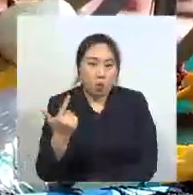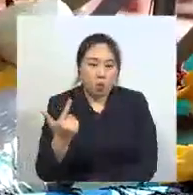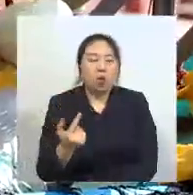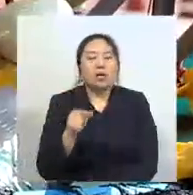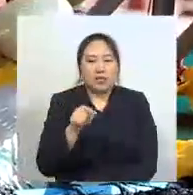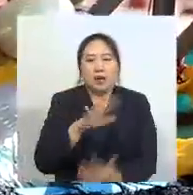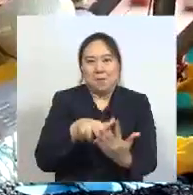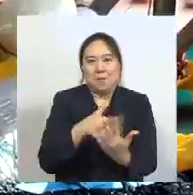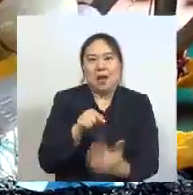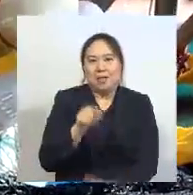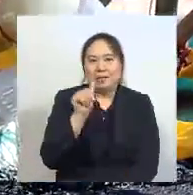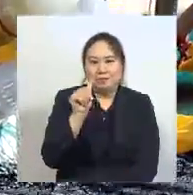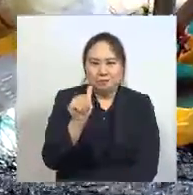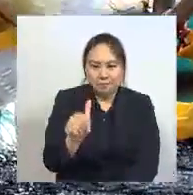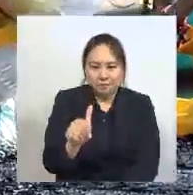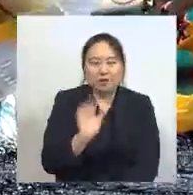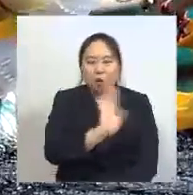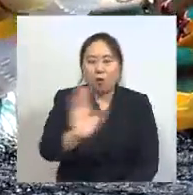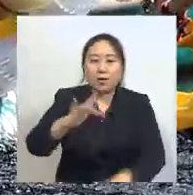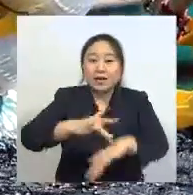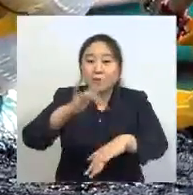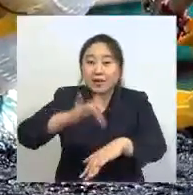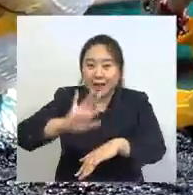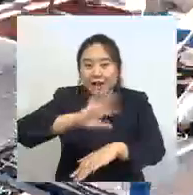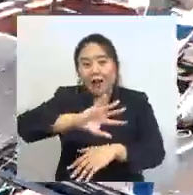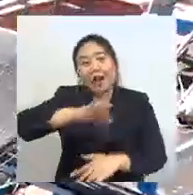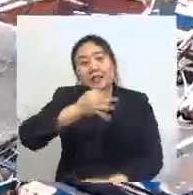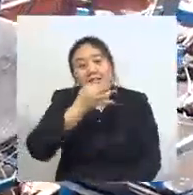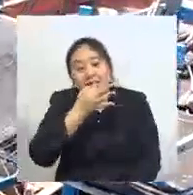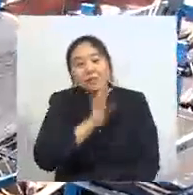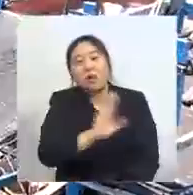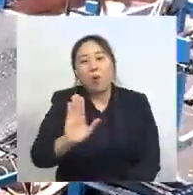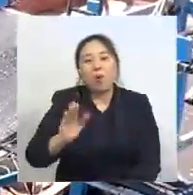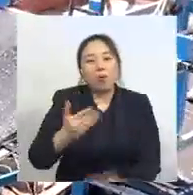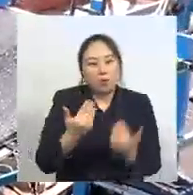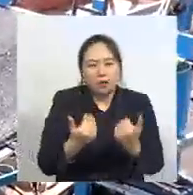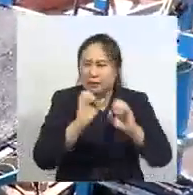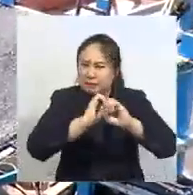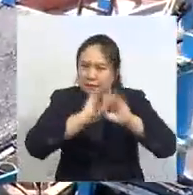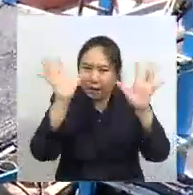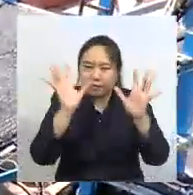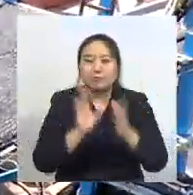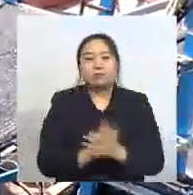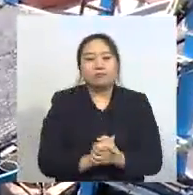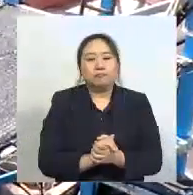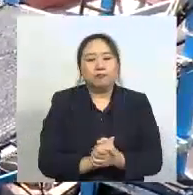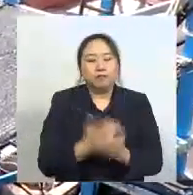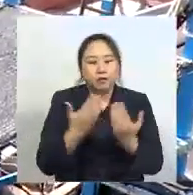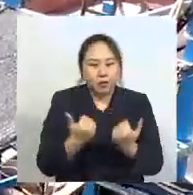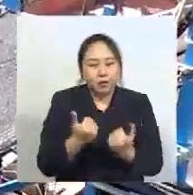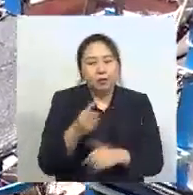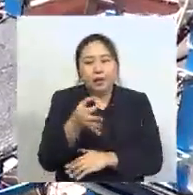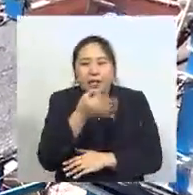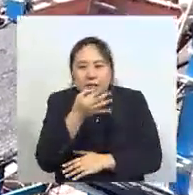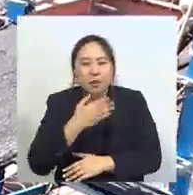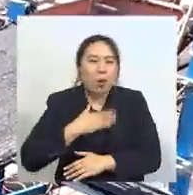าตรการนี้เนี่ยมีผลดีนะคะกับทรัพยากรธรรมชาติและอาชีพชาวประมงพื้นบ้านก็จะมีความชัดเจนในเรื่องของขอบเขตการประก